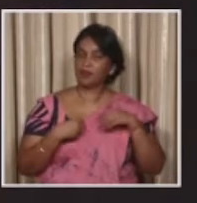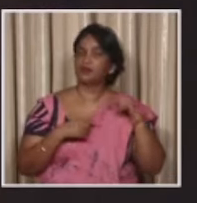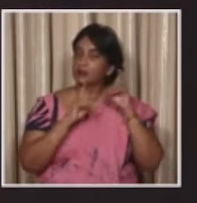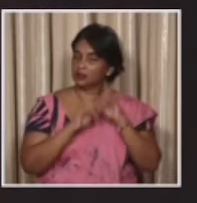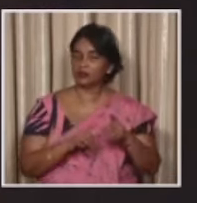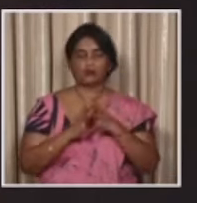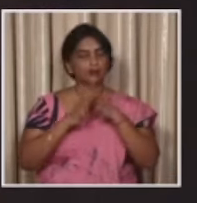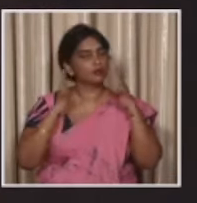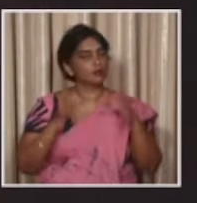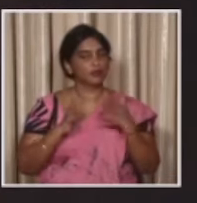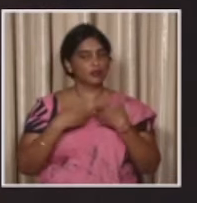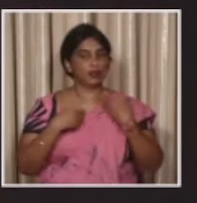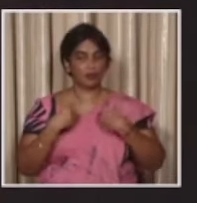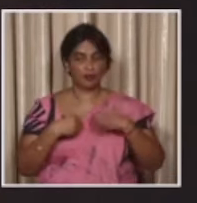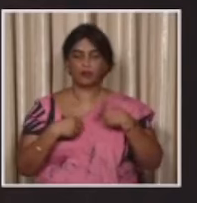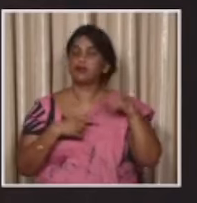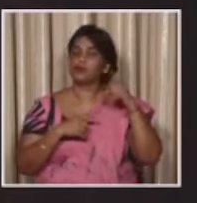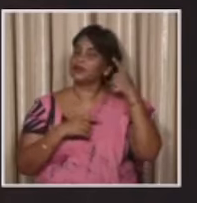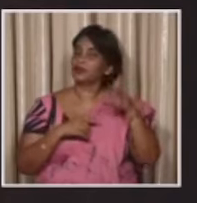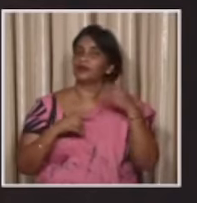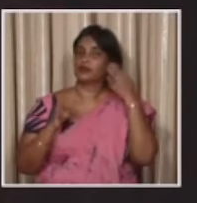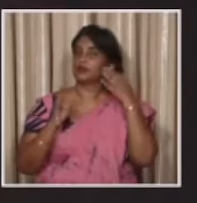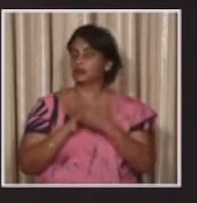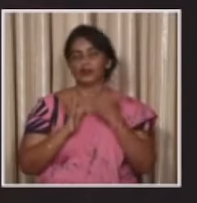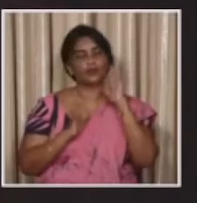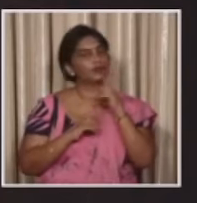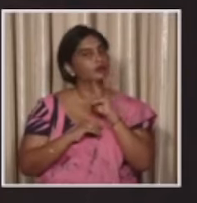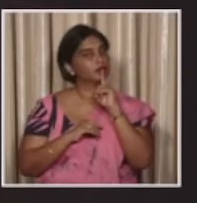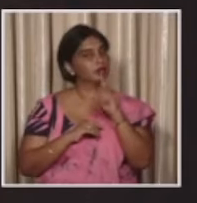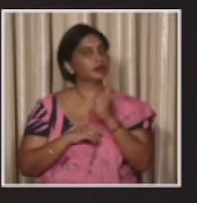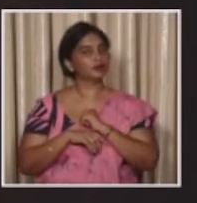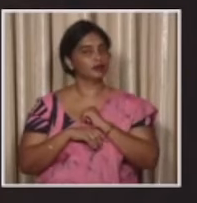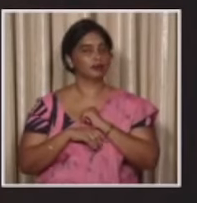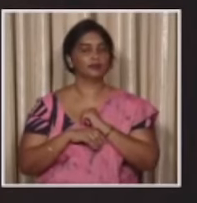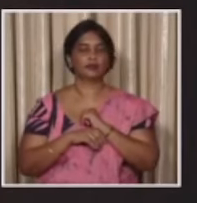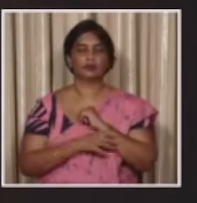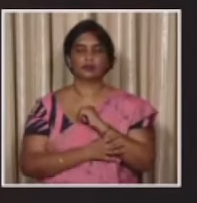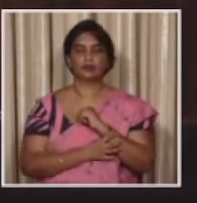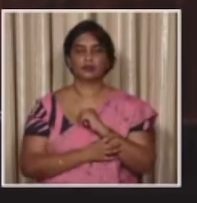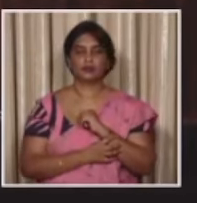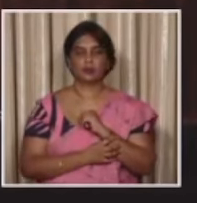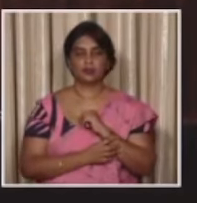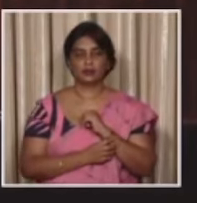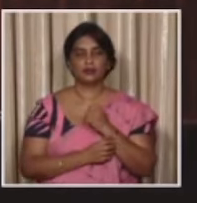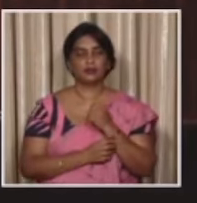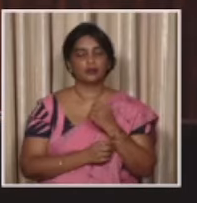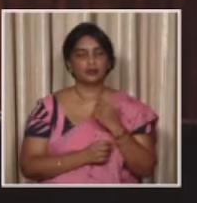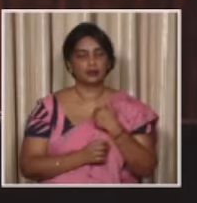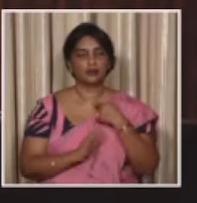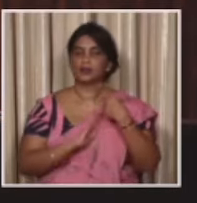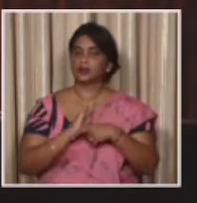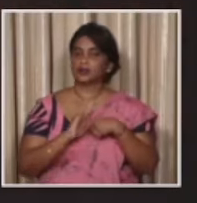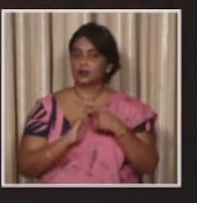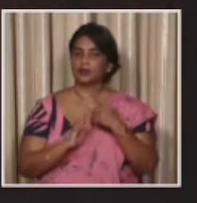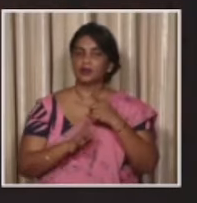වගේ මහා දෙවන්ත පාඩුවක් කරලා තියෙනවා. ඉතින් මේක නිසා මම මේ විශේෂයෙන්ම කියන්න කැමති ගරු මන්ත්‍රීතුමා මිනිත්තු දෙකක කාලයක් අපිට අපේ රටේ